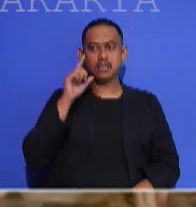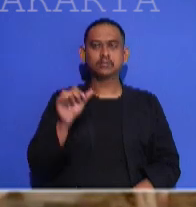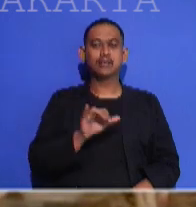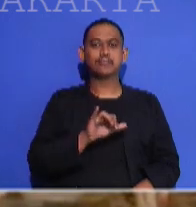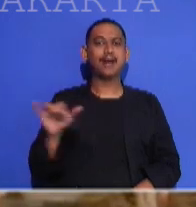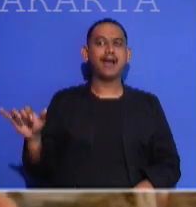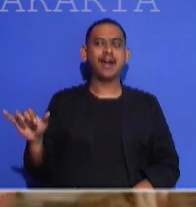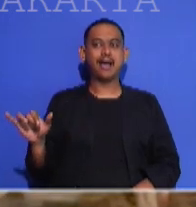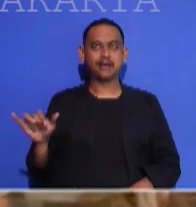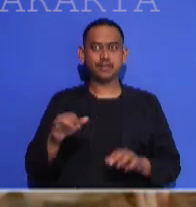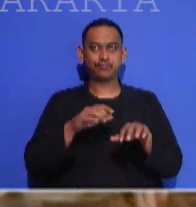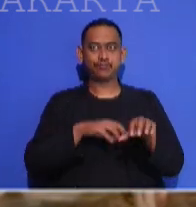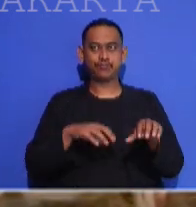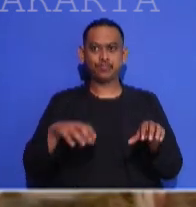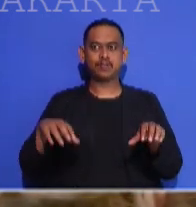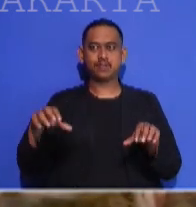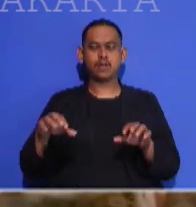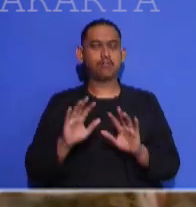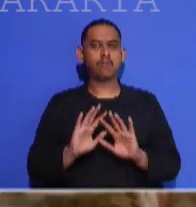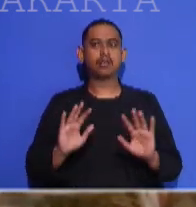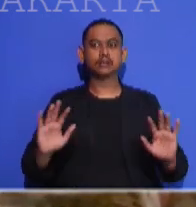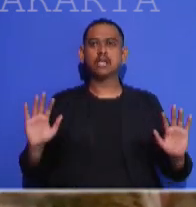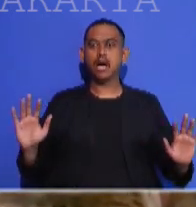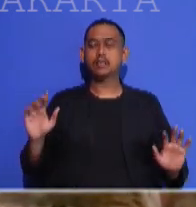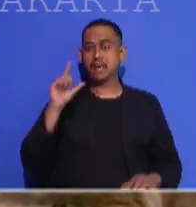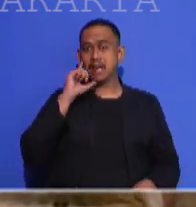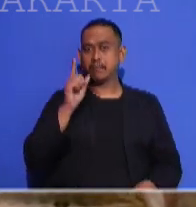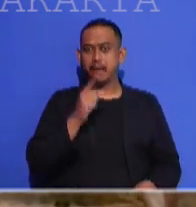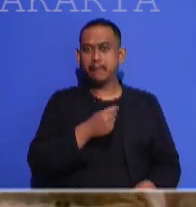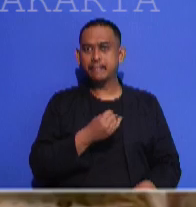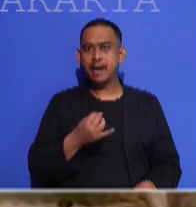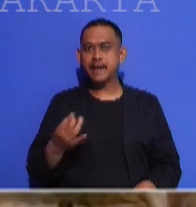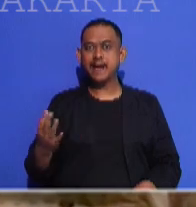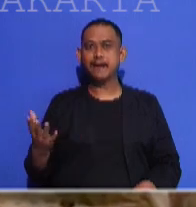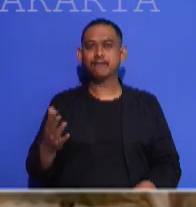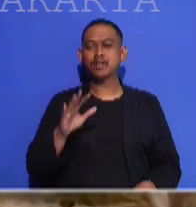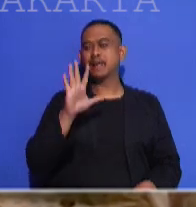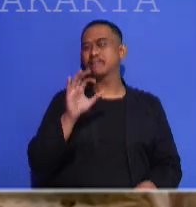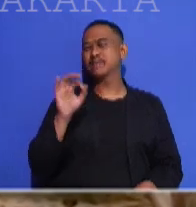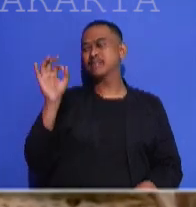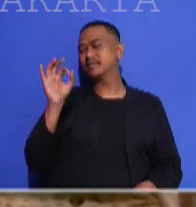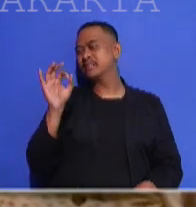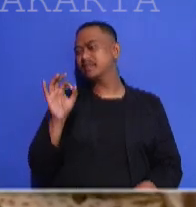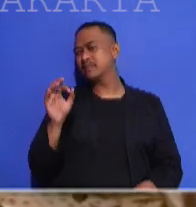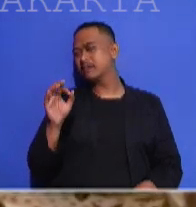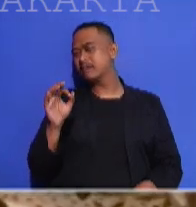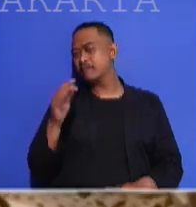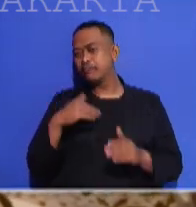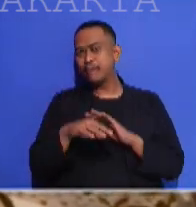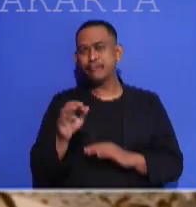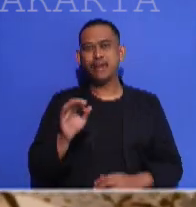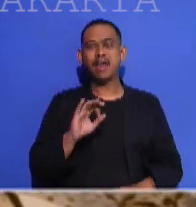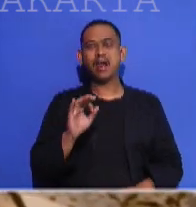titik-titiknya di desa itu banyak di Sleman ada berapa ya kemarin 40 tapi belum maksimal sehingga kita